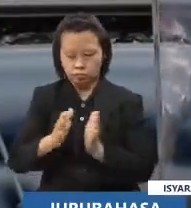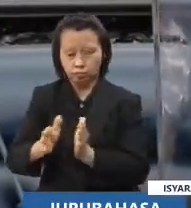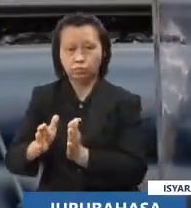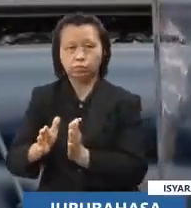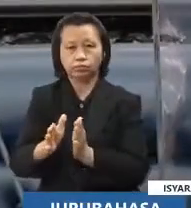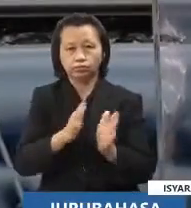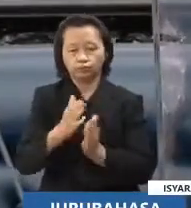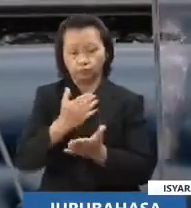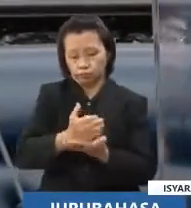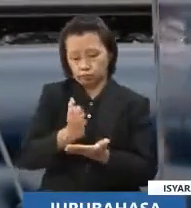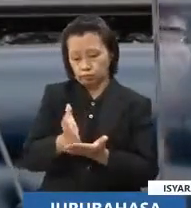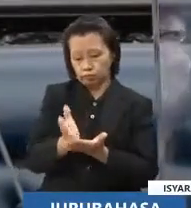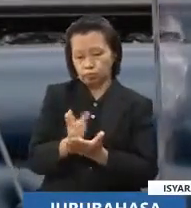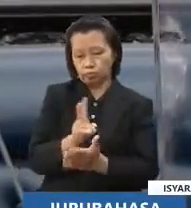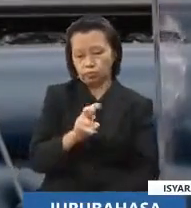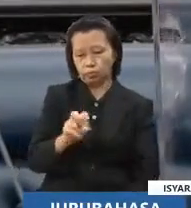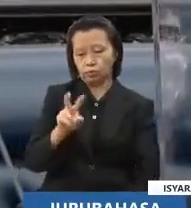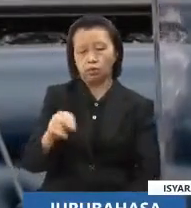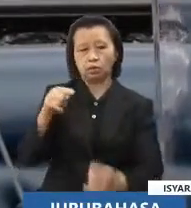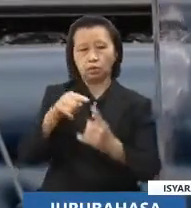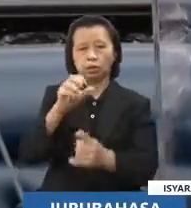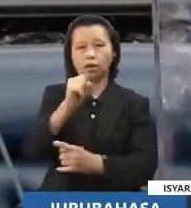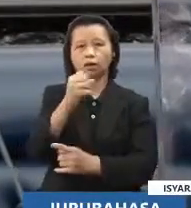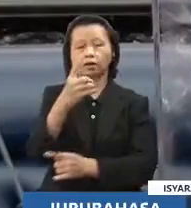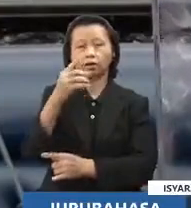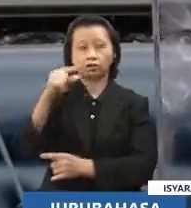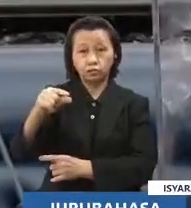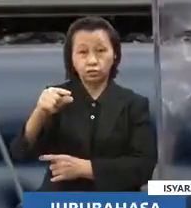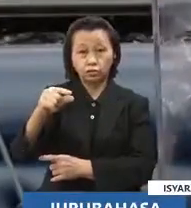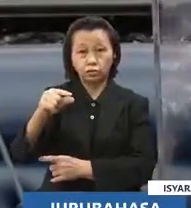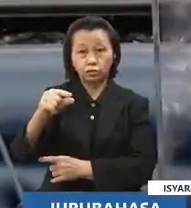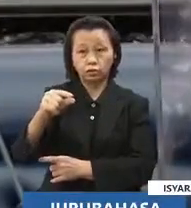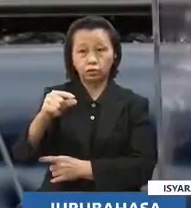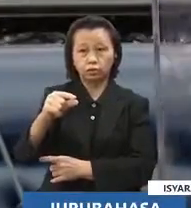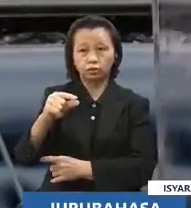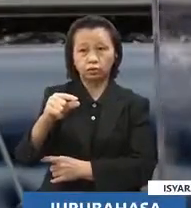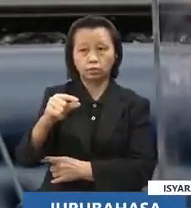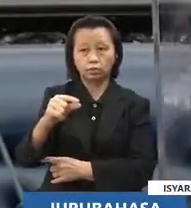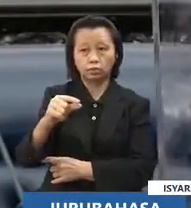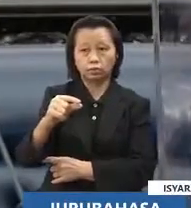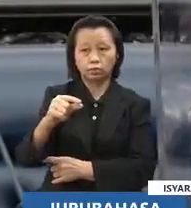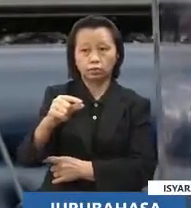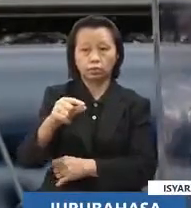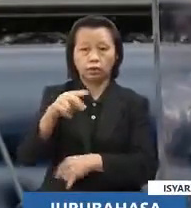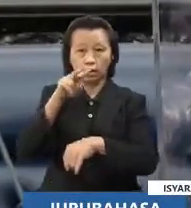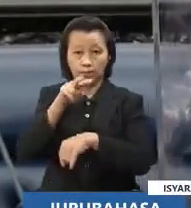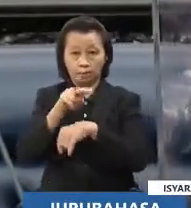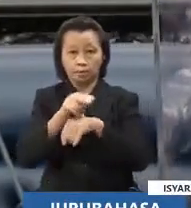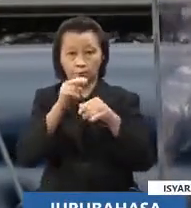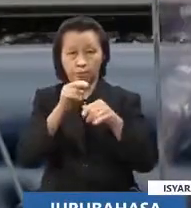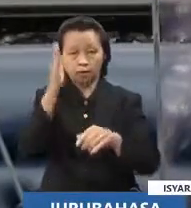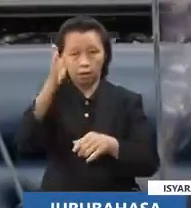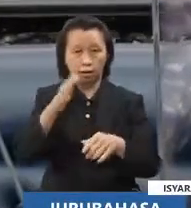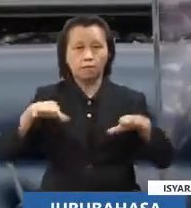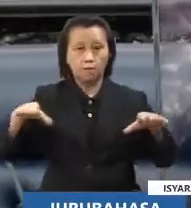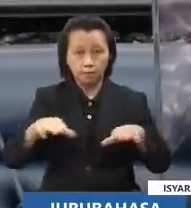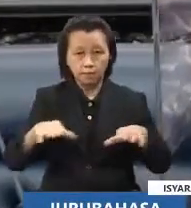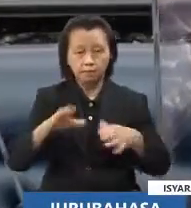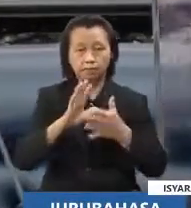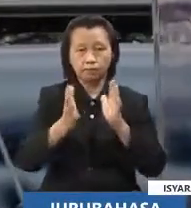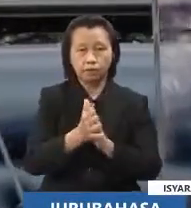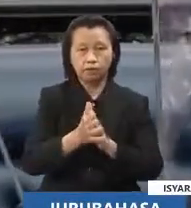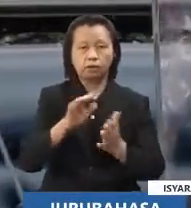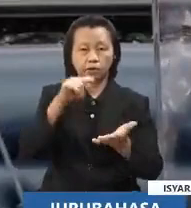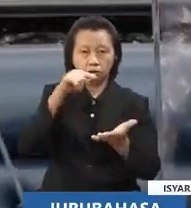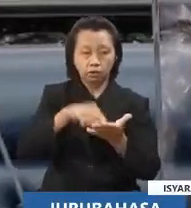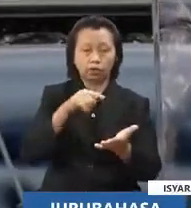menyelaraskan budget 2020 ini kepada SDG 17 ni, 17 SDG, dan pemantauan ini akan dibuat. Jadi